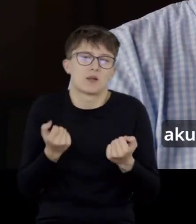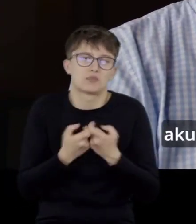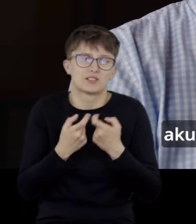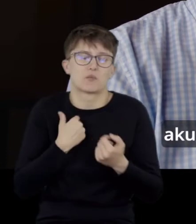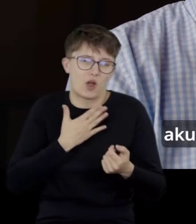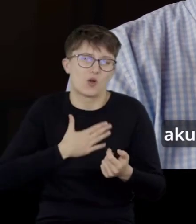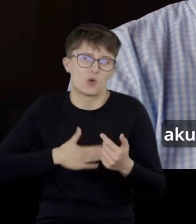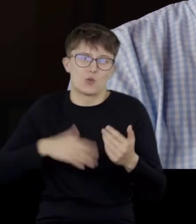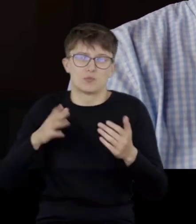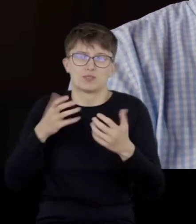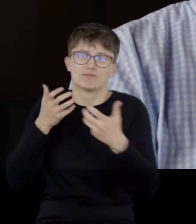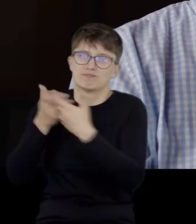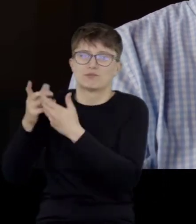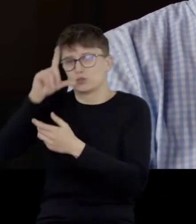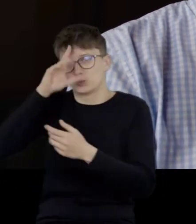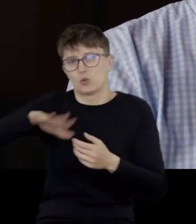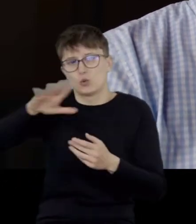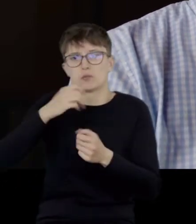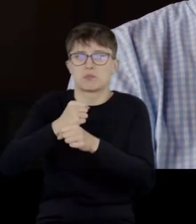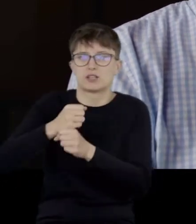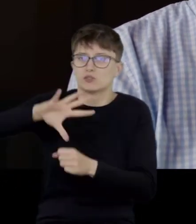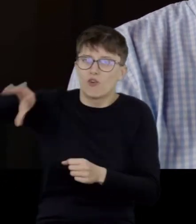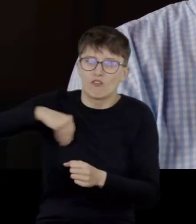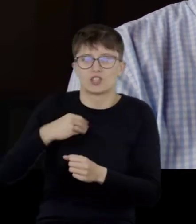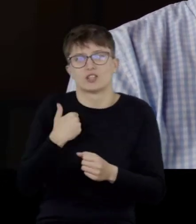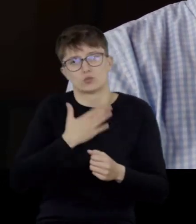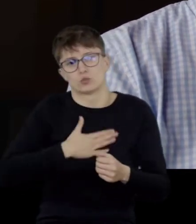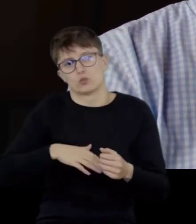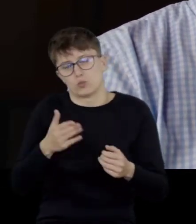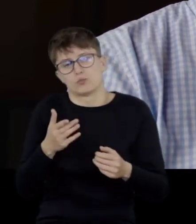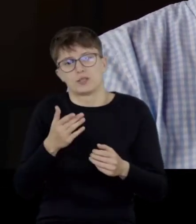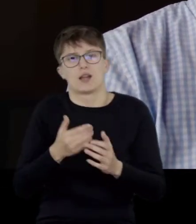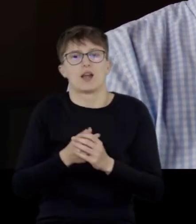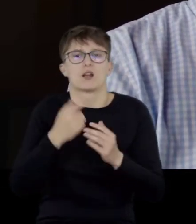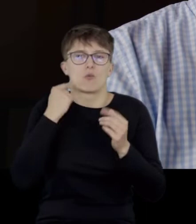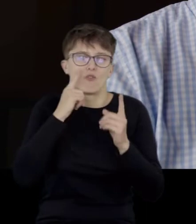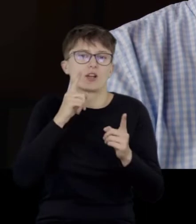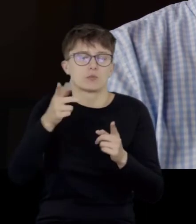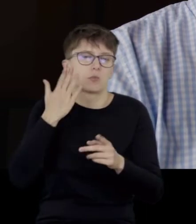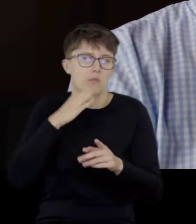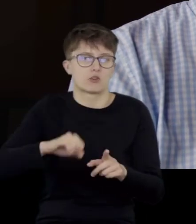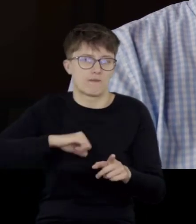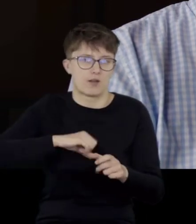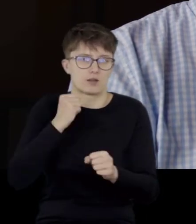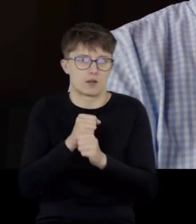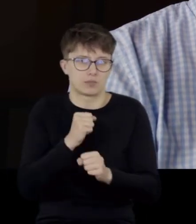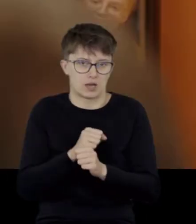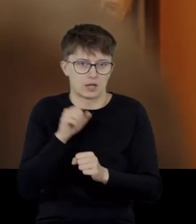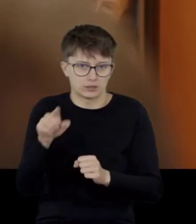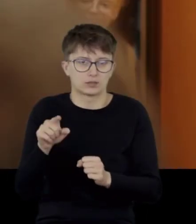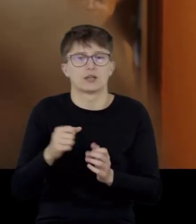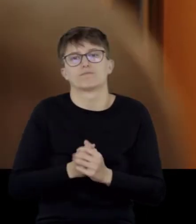bo no lubię przebywać z ludźmi, pracować z nimi i uważam, że to jest bardzo fajna